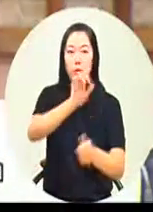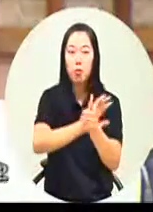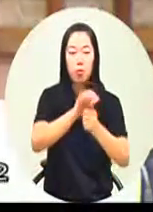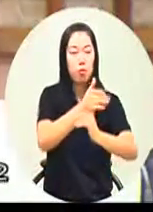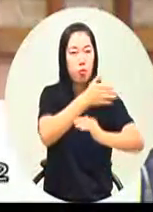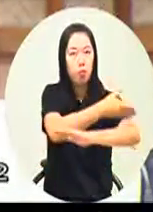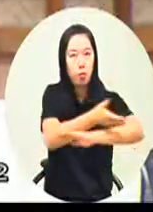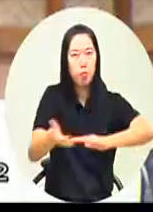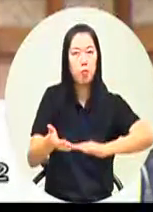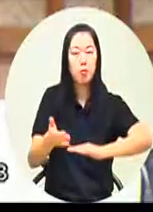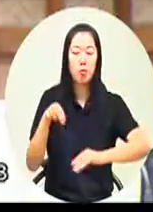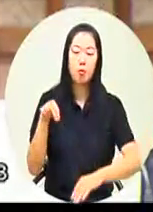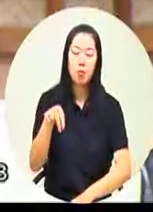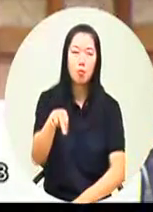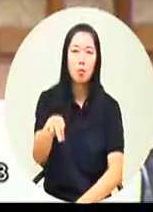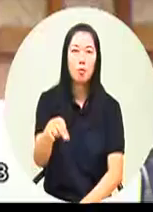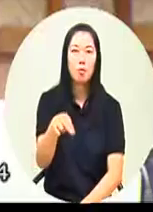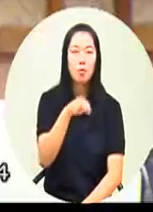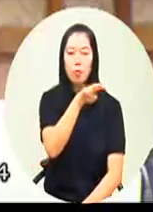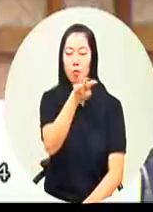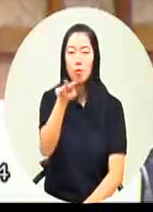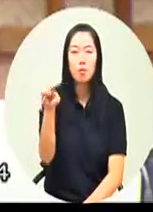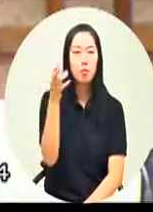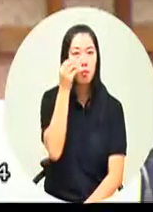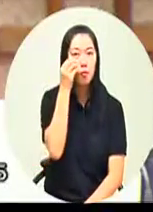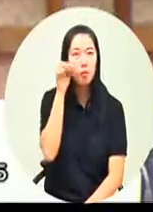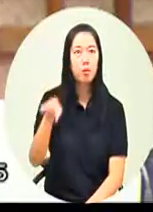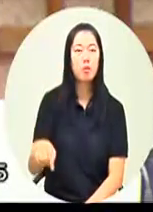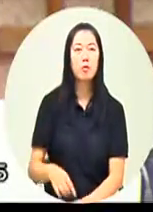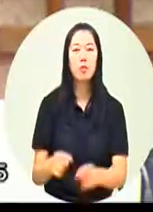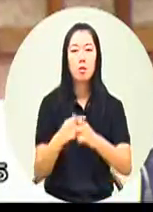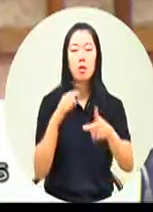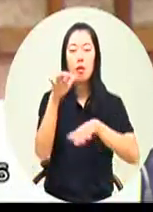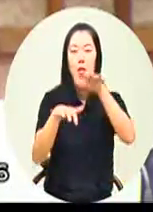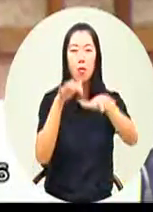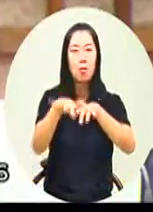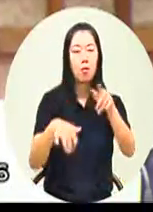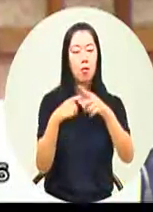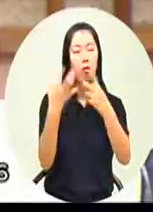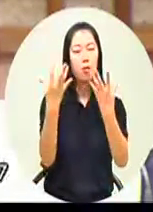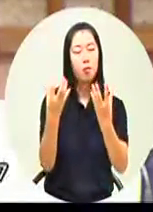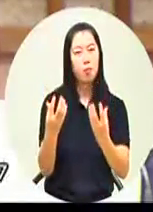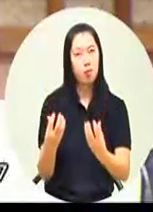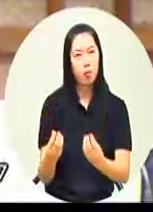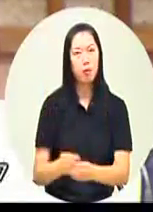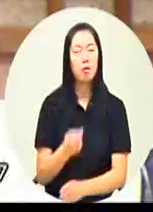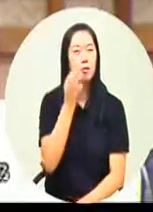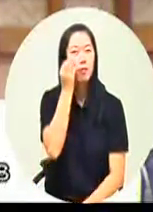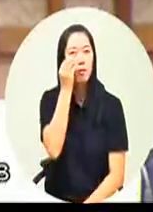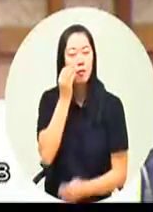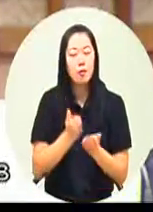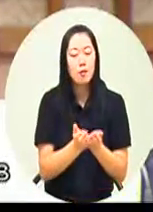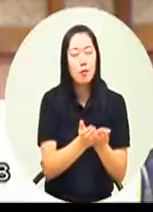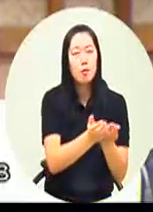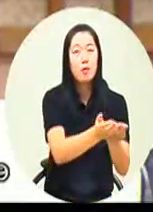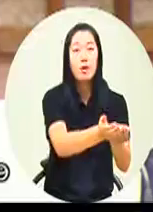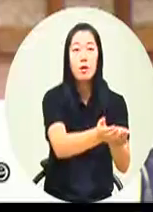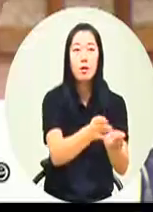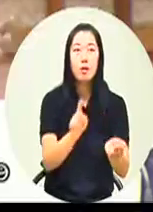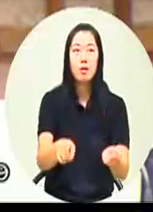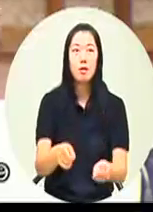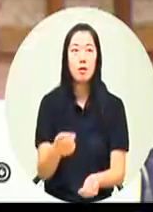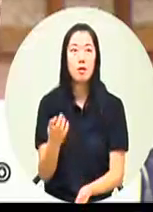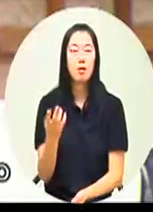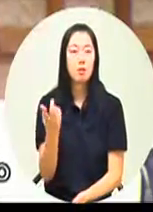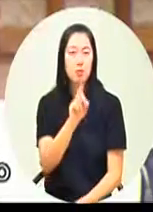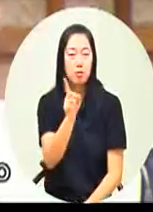看哦。其实来讲，真的游客越来越少哈。那个观光船，那个什么什么博多船